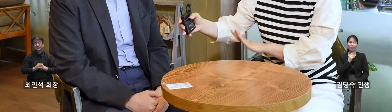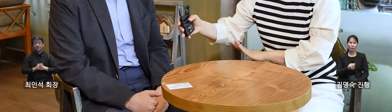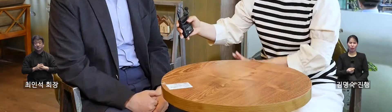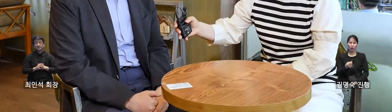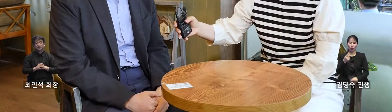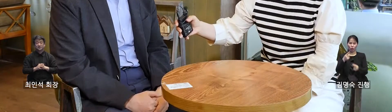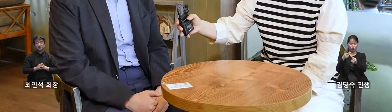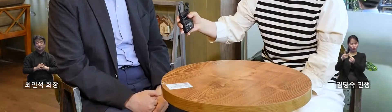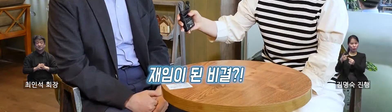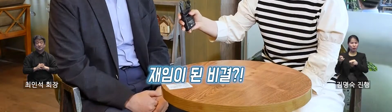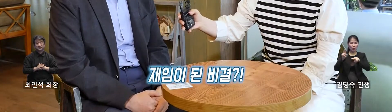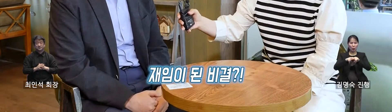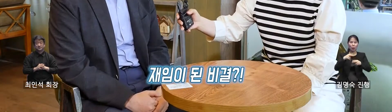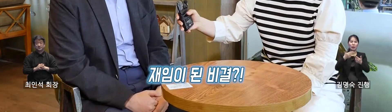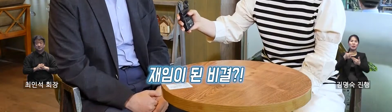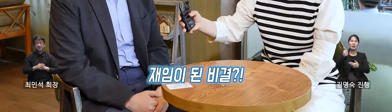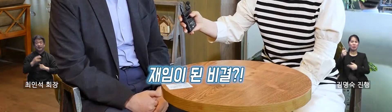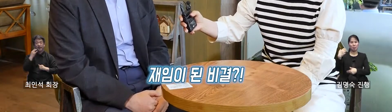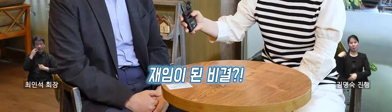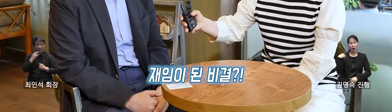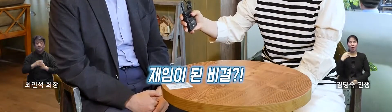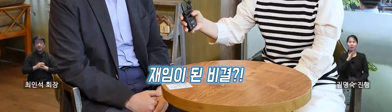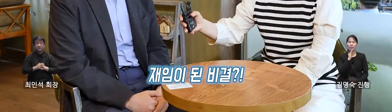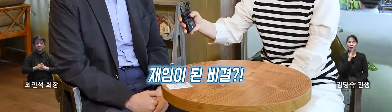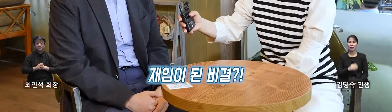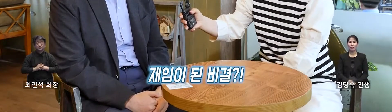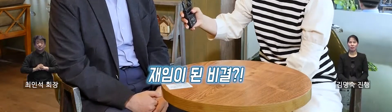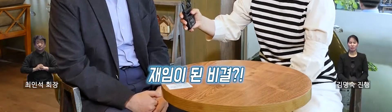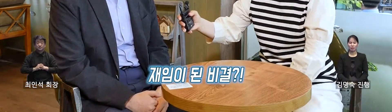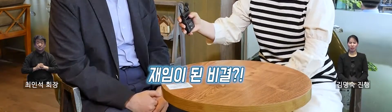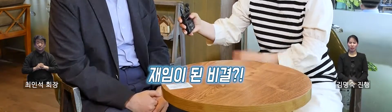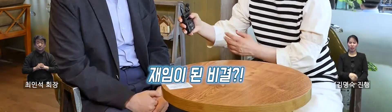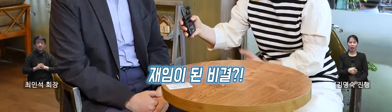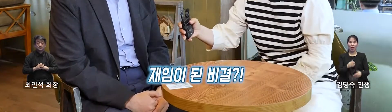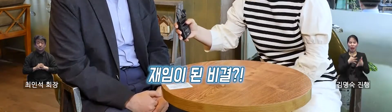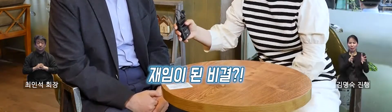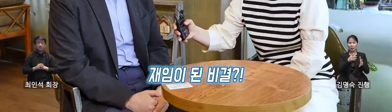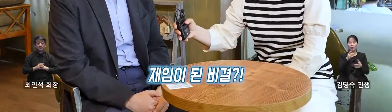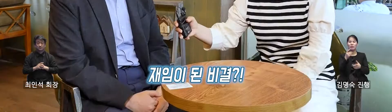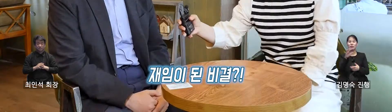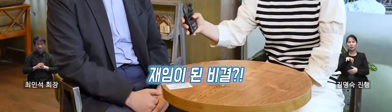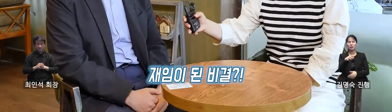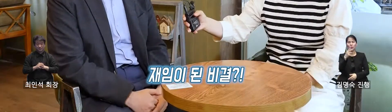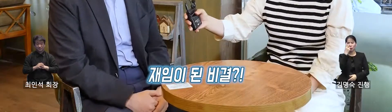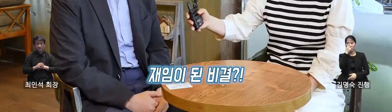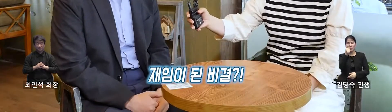두 번째 회장님이 되신 건데, 네네. 그 소장님들한테 그 인기 비결이